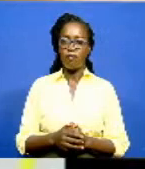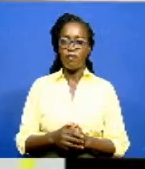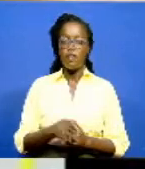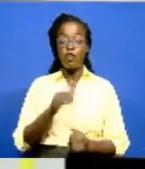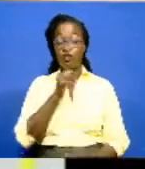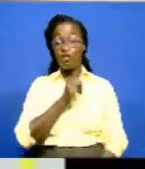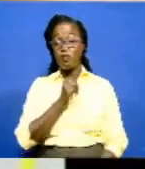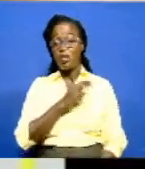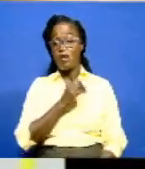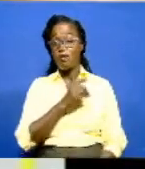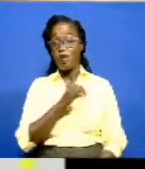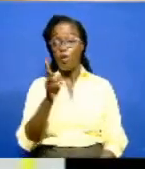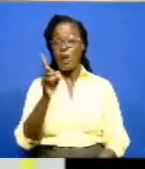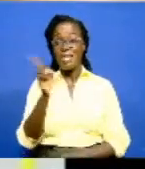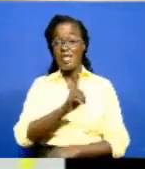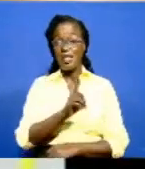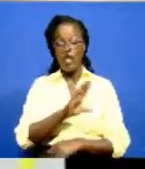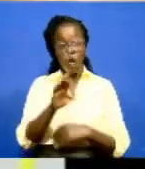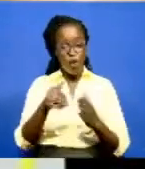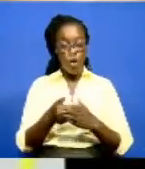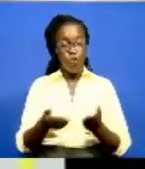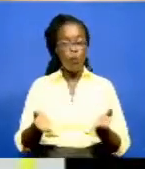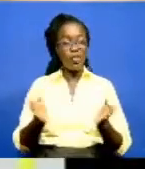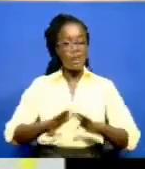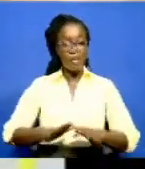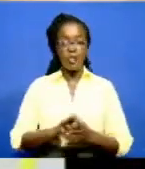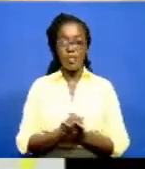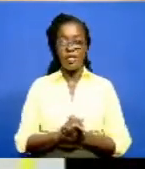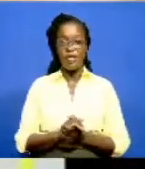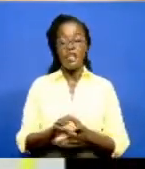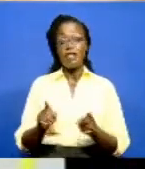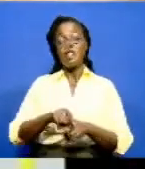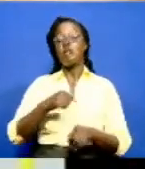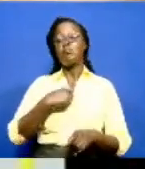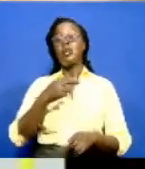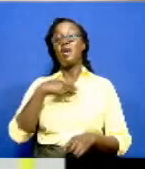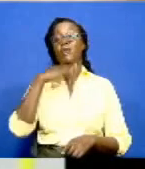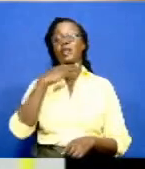tusiogope, siku moja tutakufa, hata mimi nitakufa.